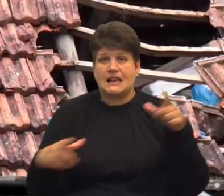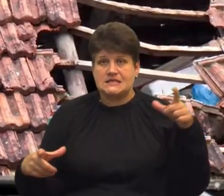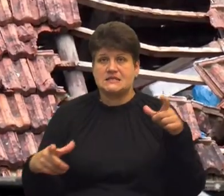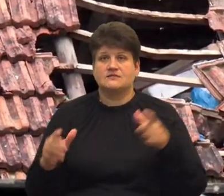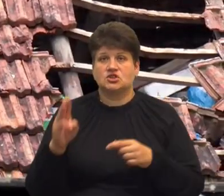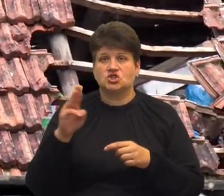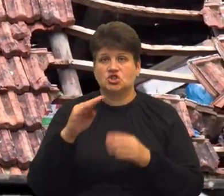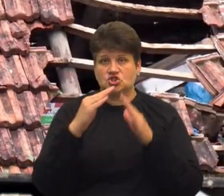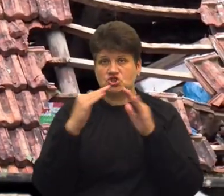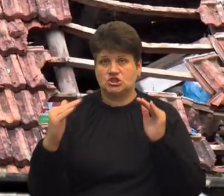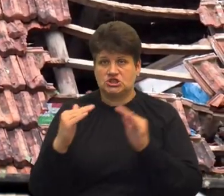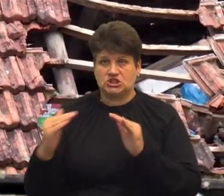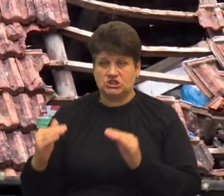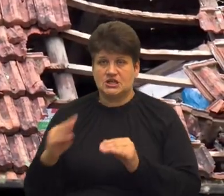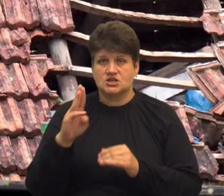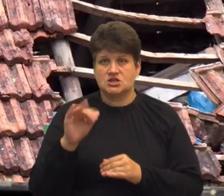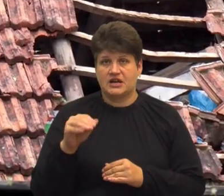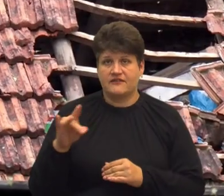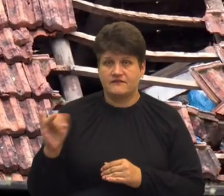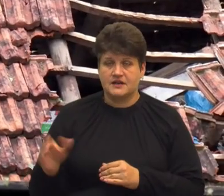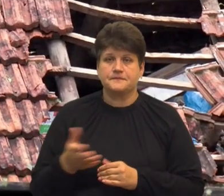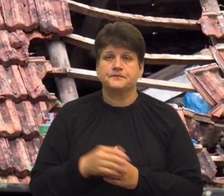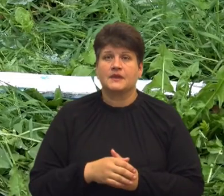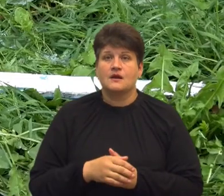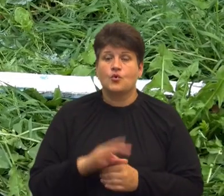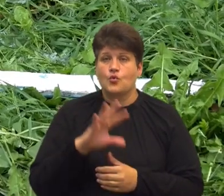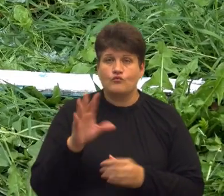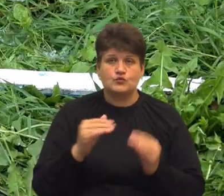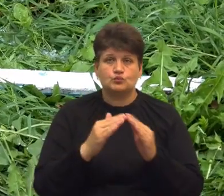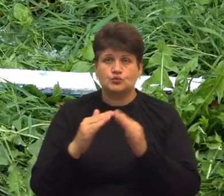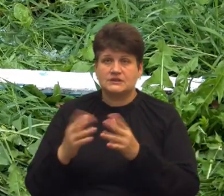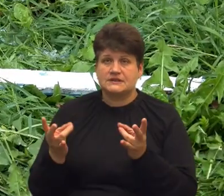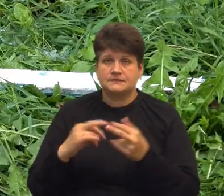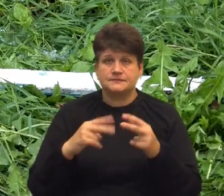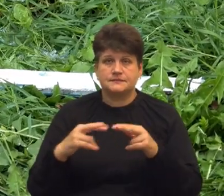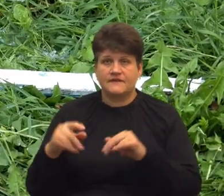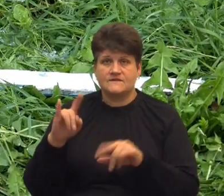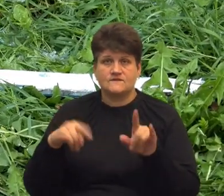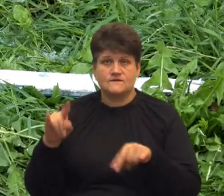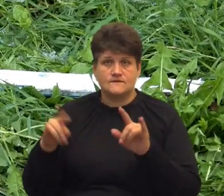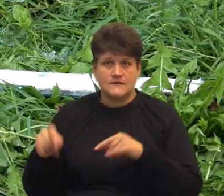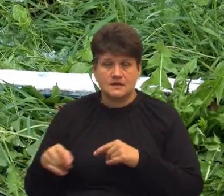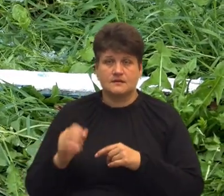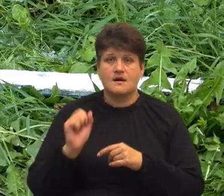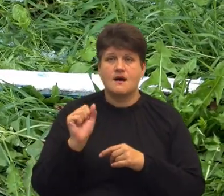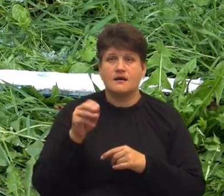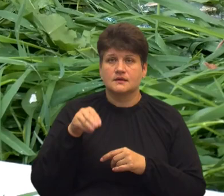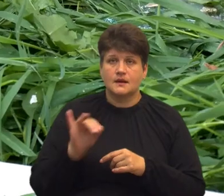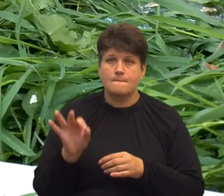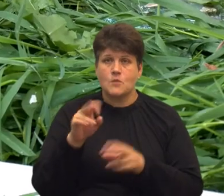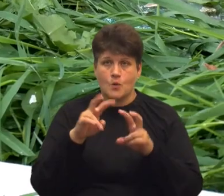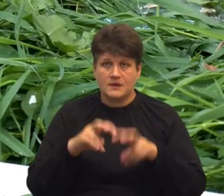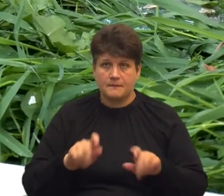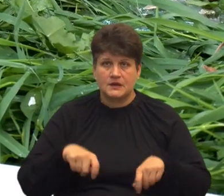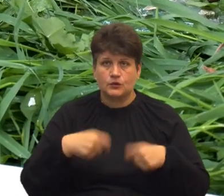площею 2064 квадратних метрів у всіх будівлях також треба замінити вікна акти про обстеження передадуть в